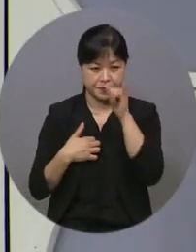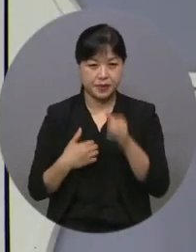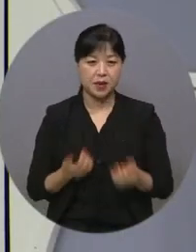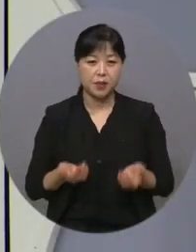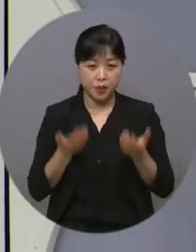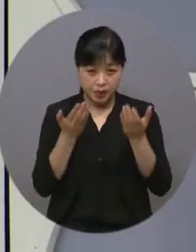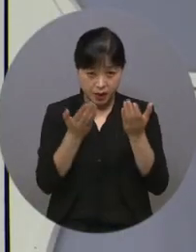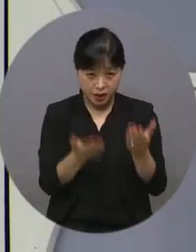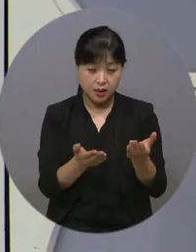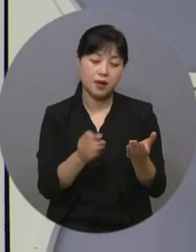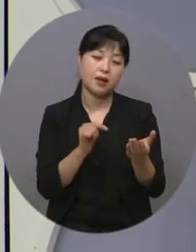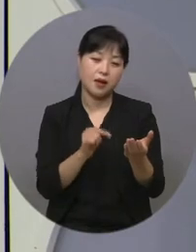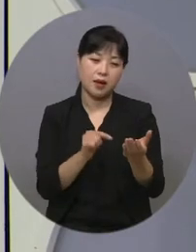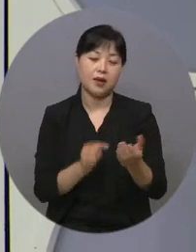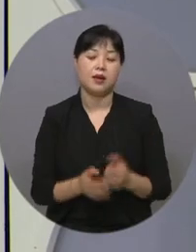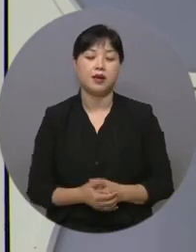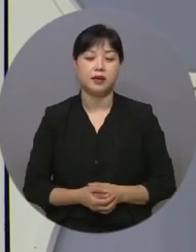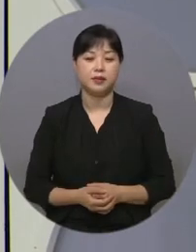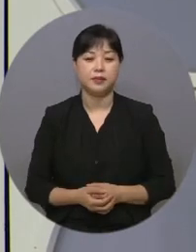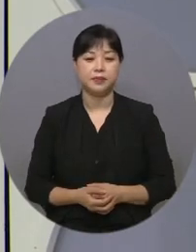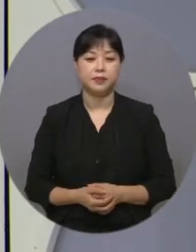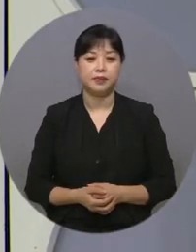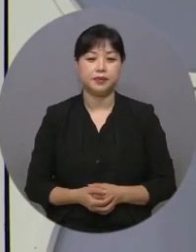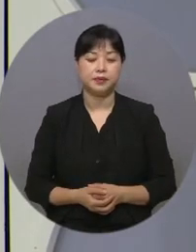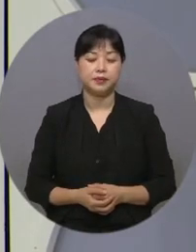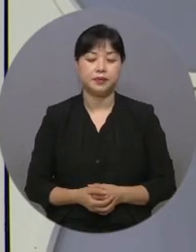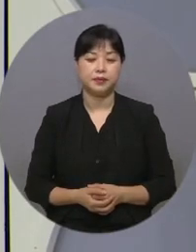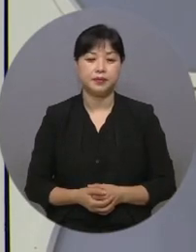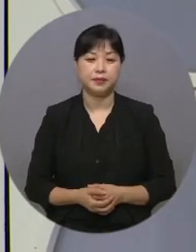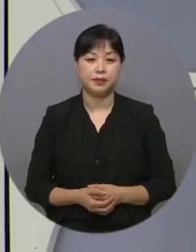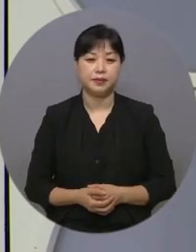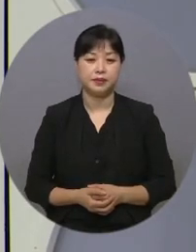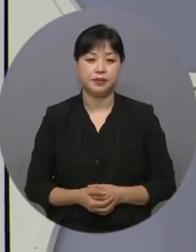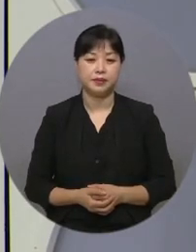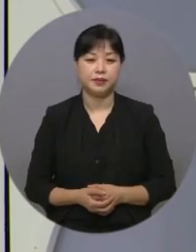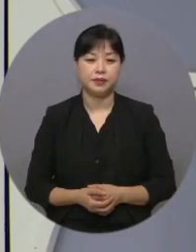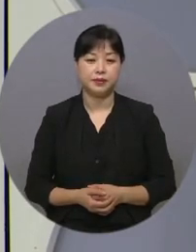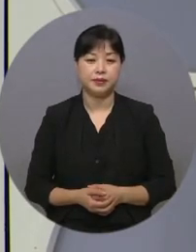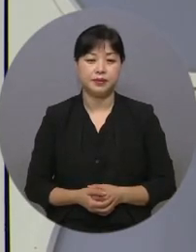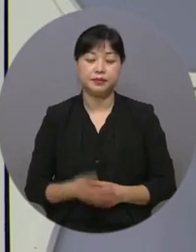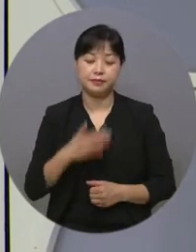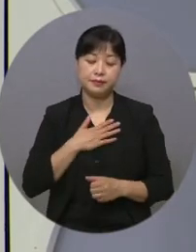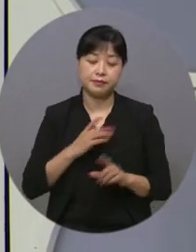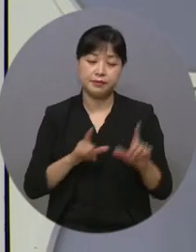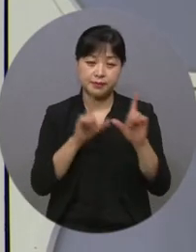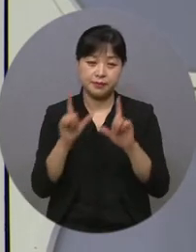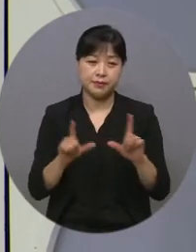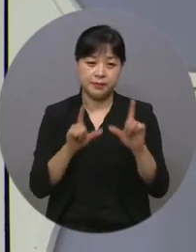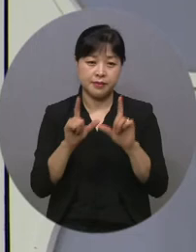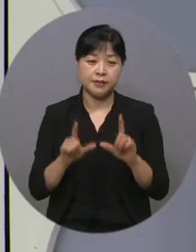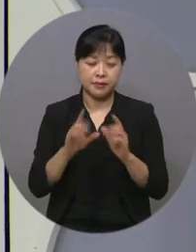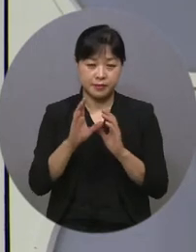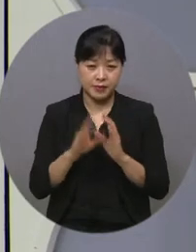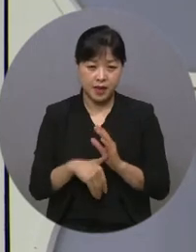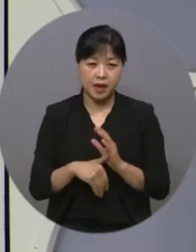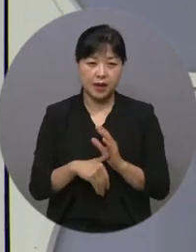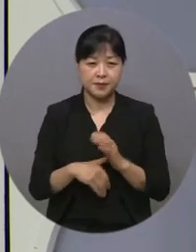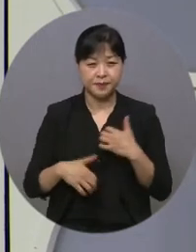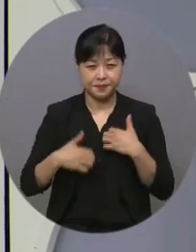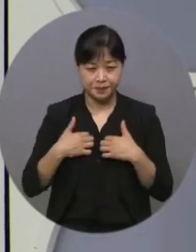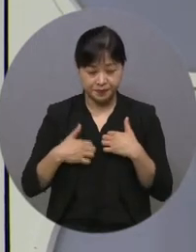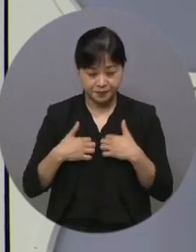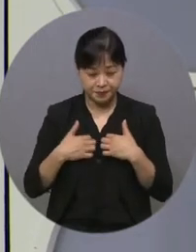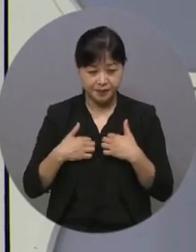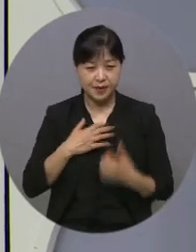함으로 해서 우리 살아가면서 여러 가지 뭐 엔돌핀이